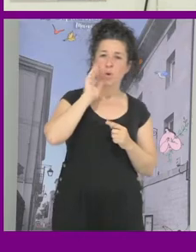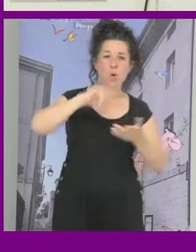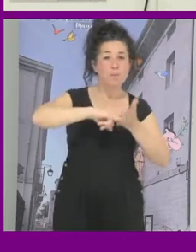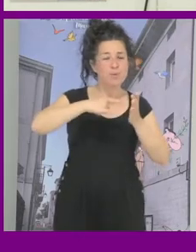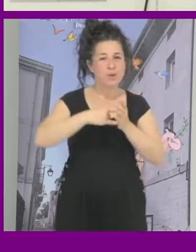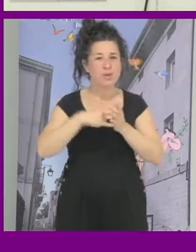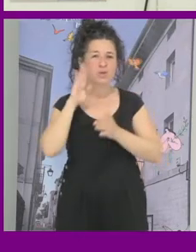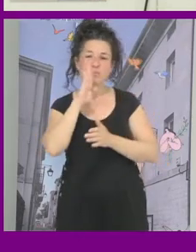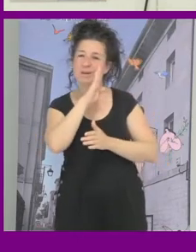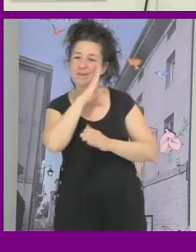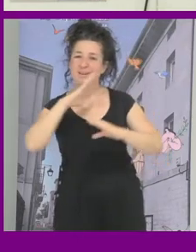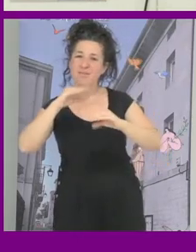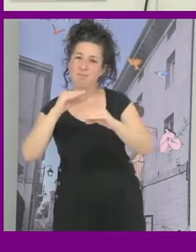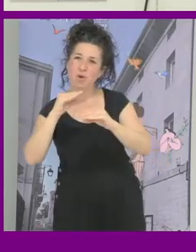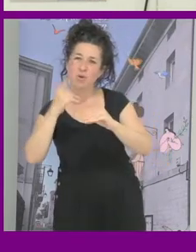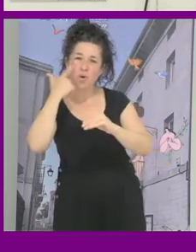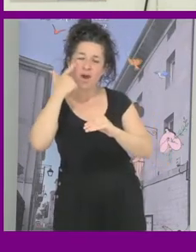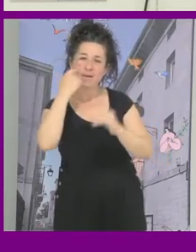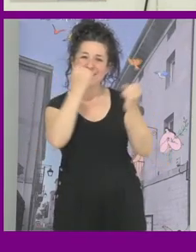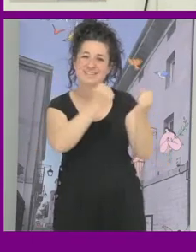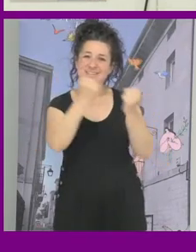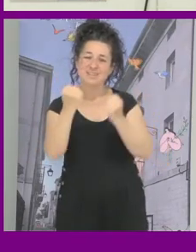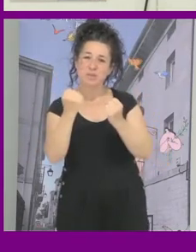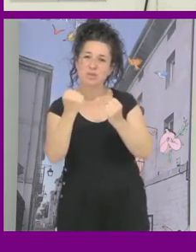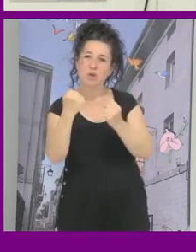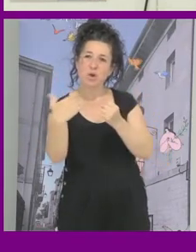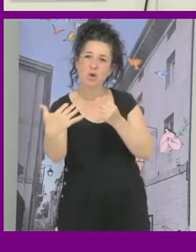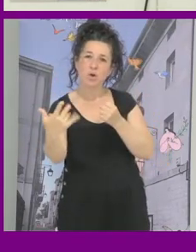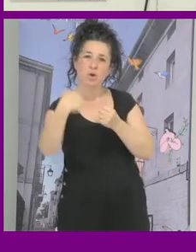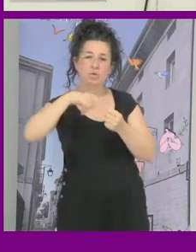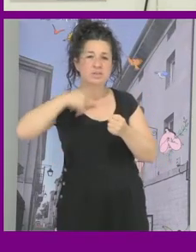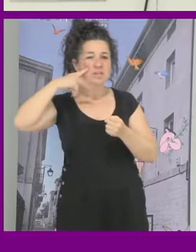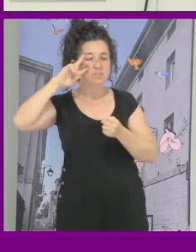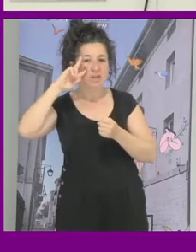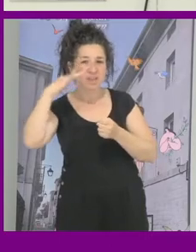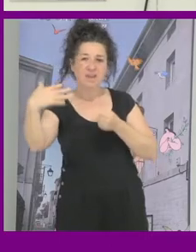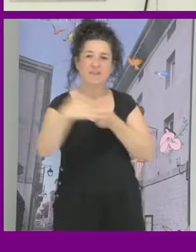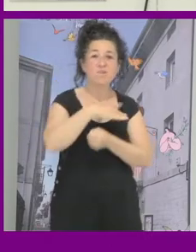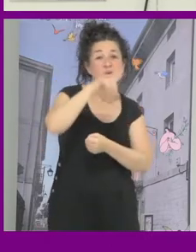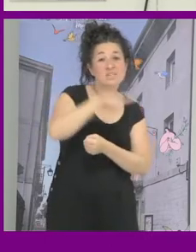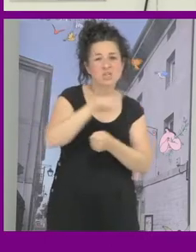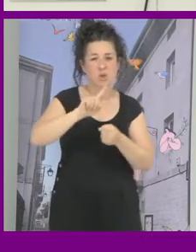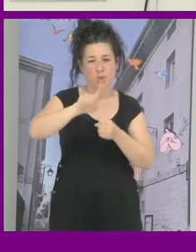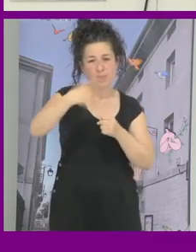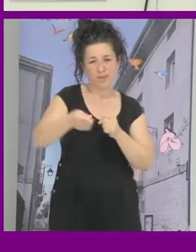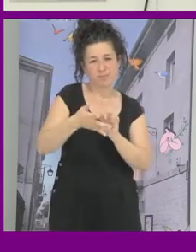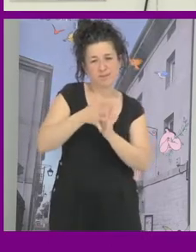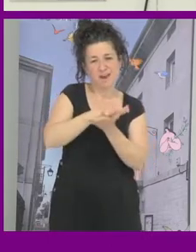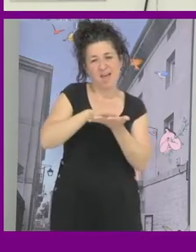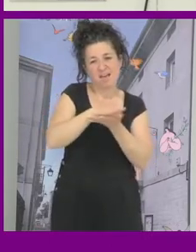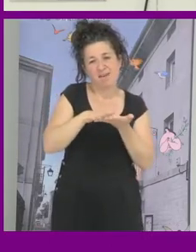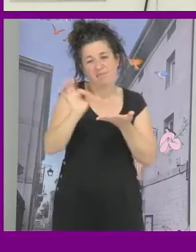ere instituzio honek zeharkatzen duen gure esperientzia, bai? Hori aurrerago ikusiko dugu edo ez